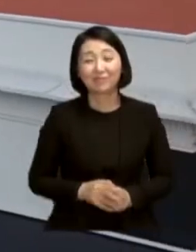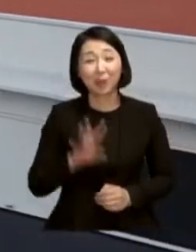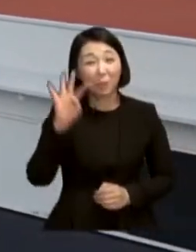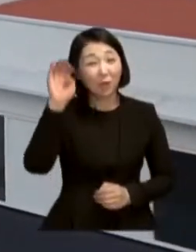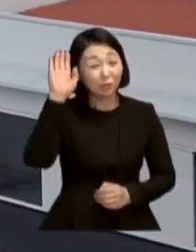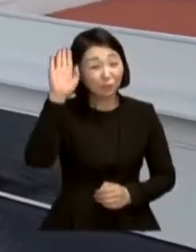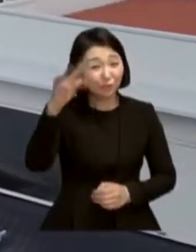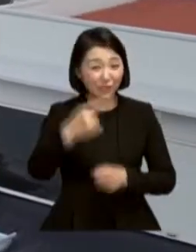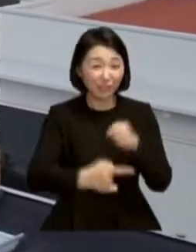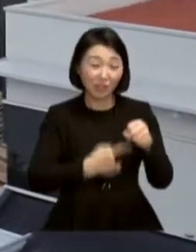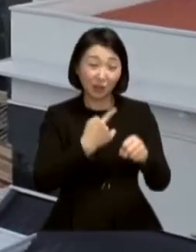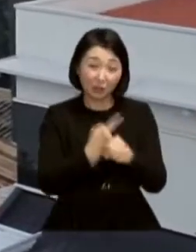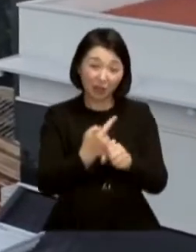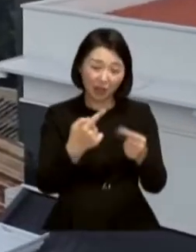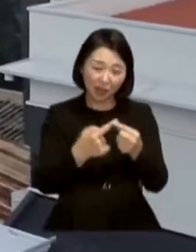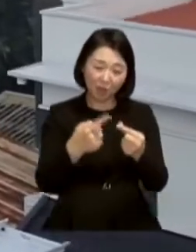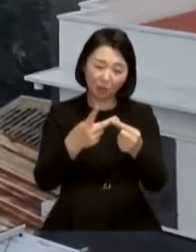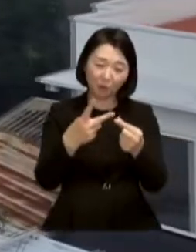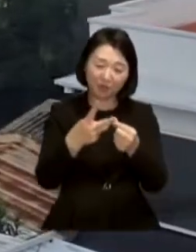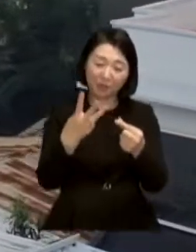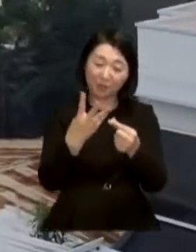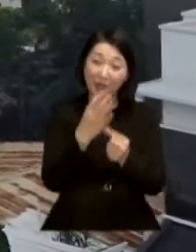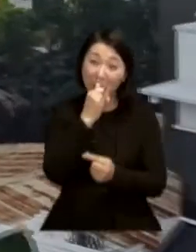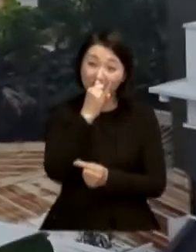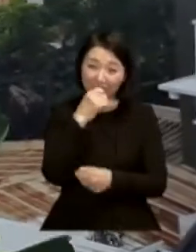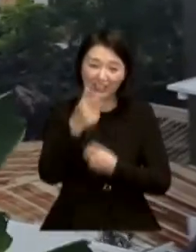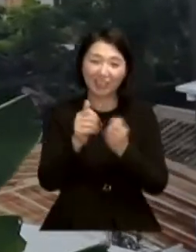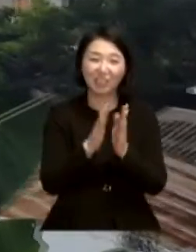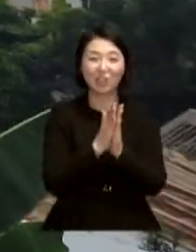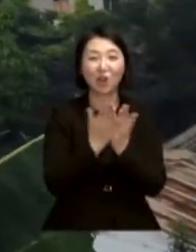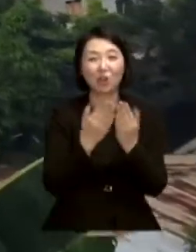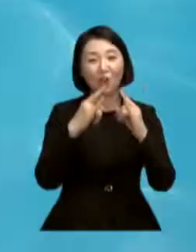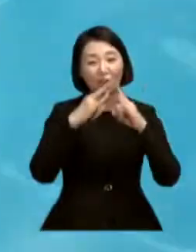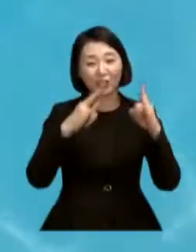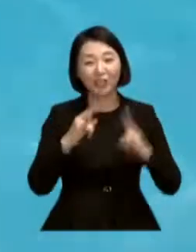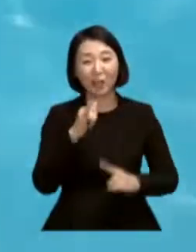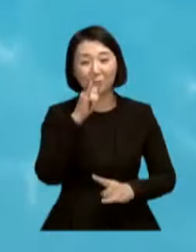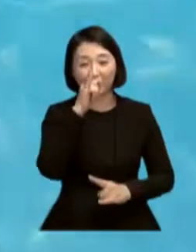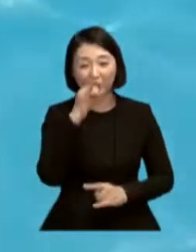며칠 뒤 1년에 4번씩 진행하는 성경 캠프가 열렸다.